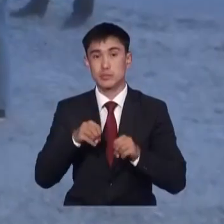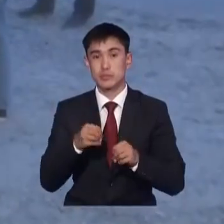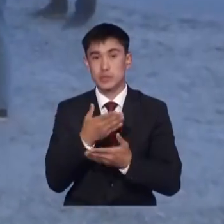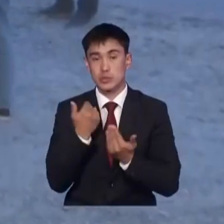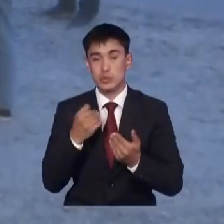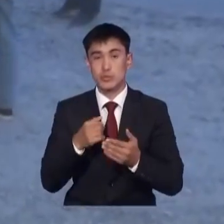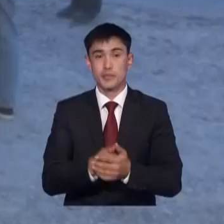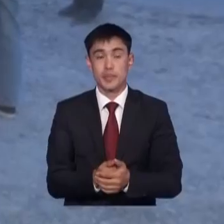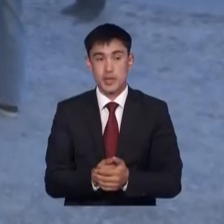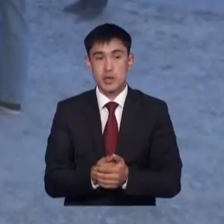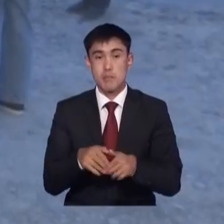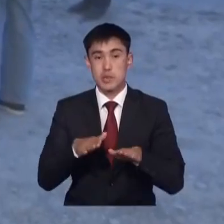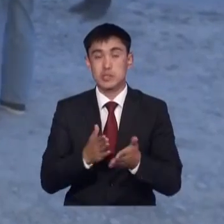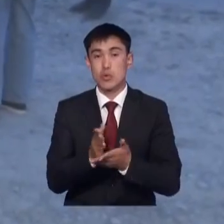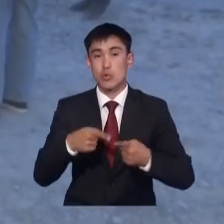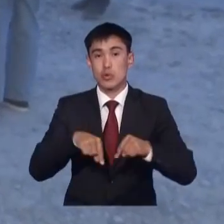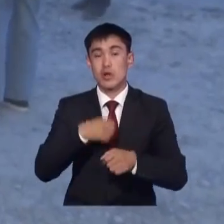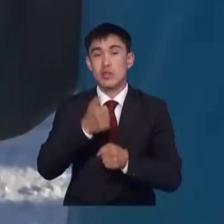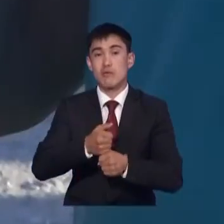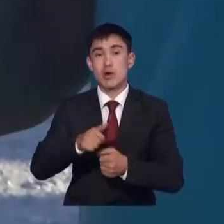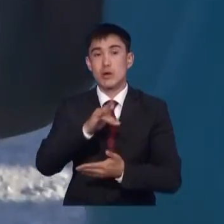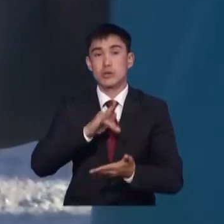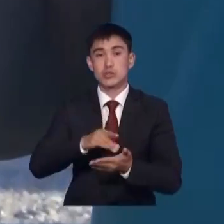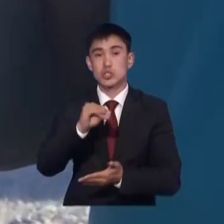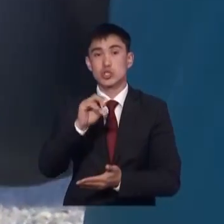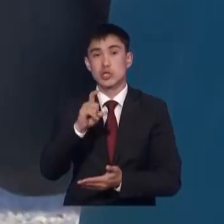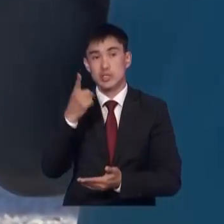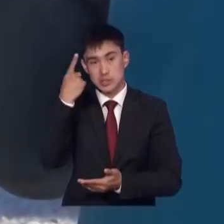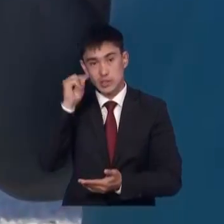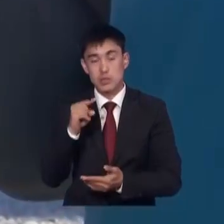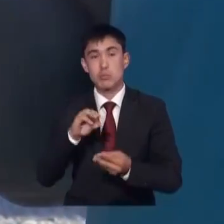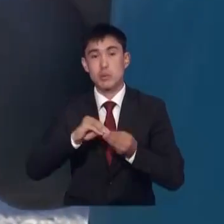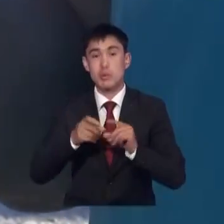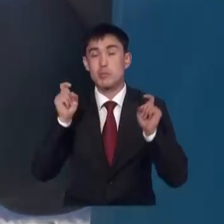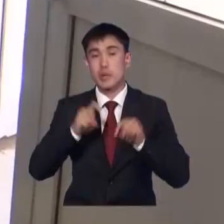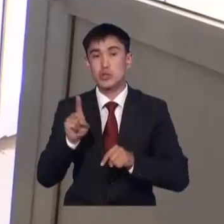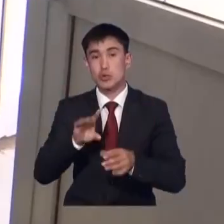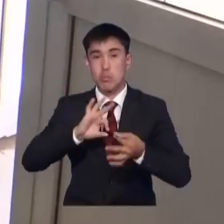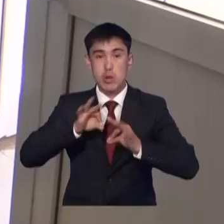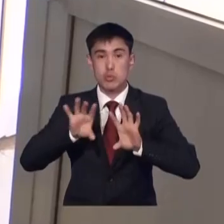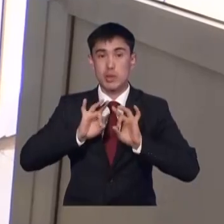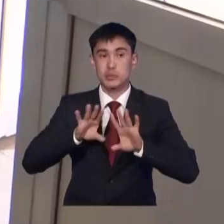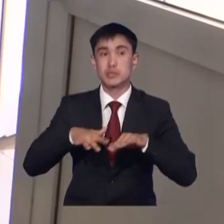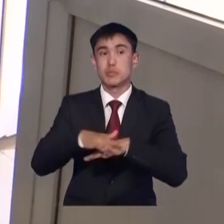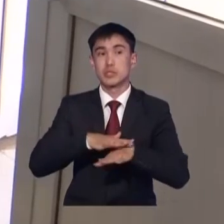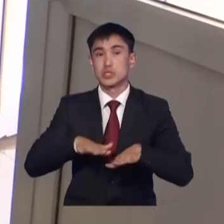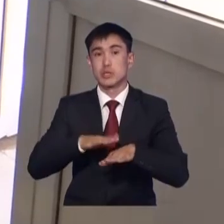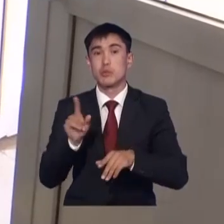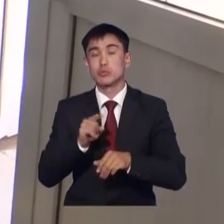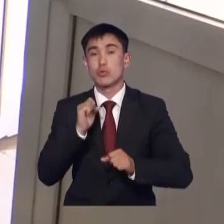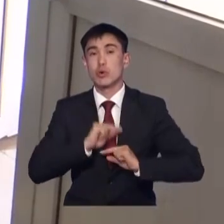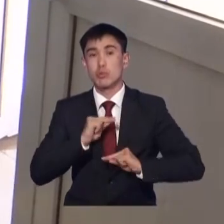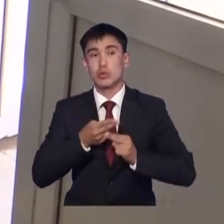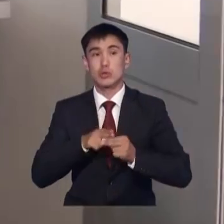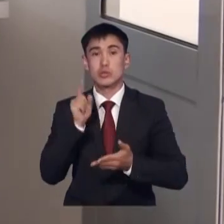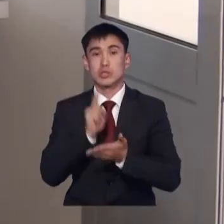местные исполнительные органы а также глава городского ЖКХ осведомлены о проблеме и приехали чтобы подробно объяснить местным жителям Почему работы